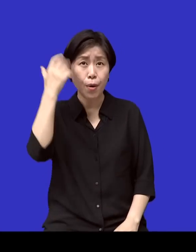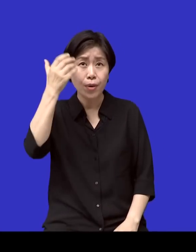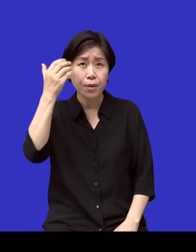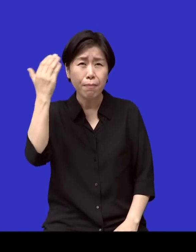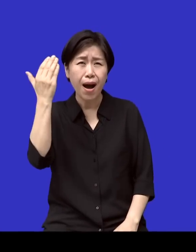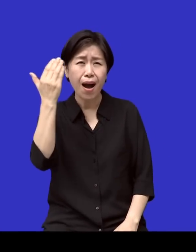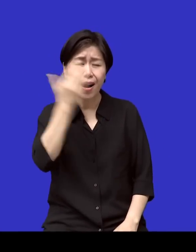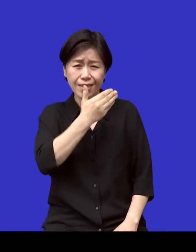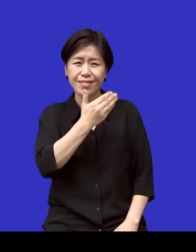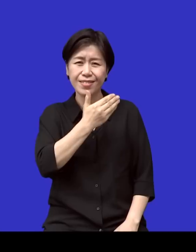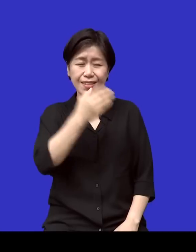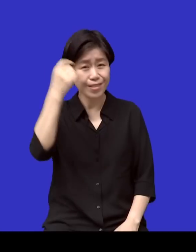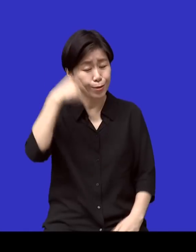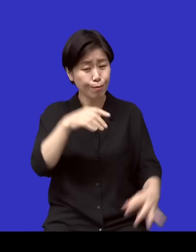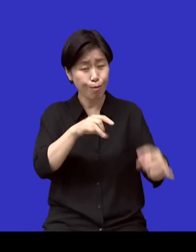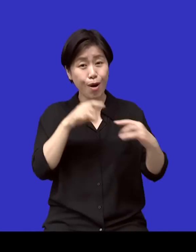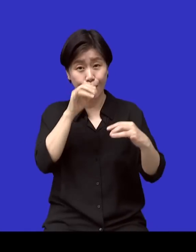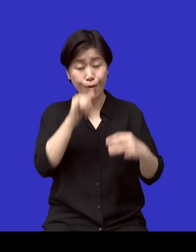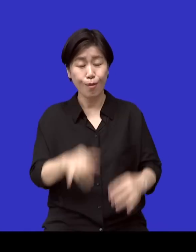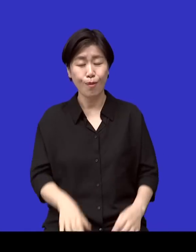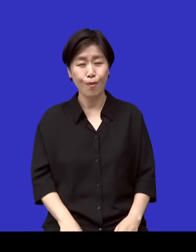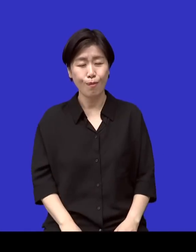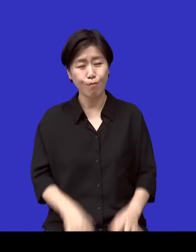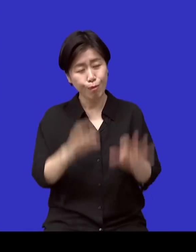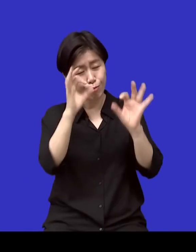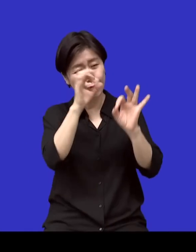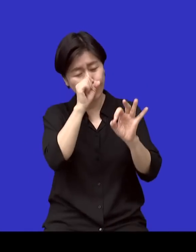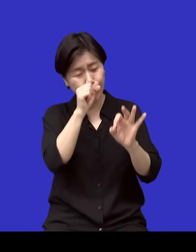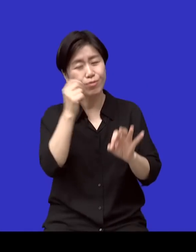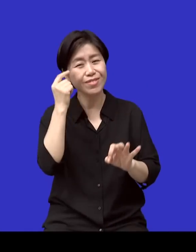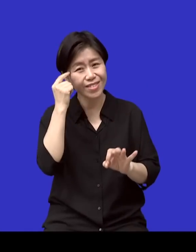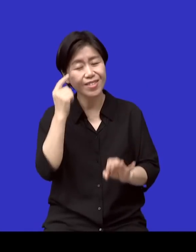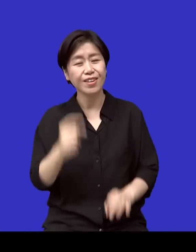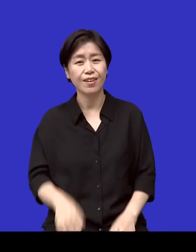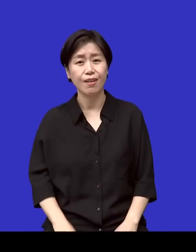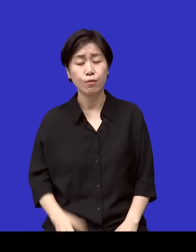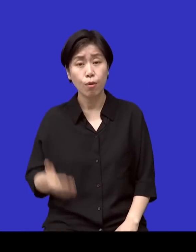너무 호감형인데 네. 오늘 얘기를 쭉 듣다 보니까